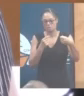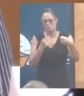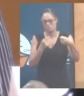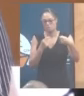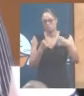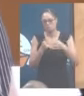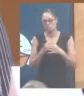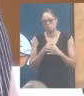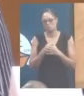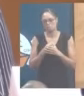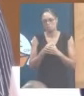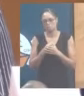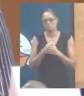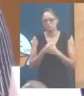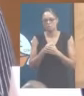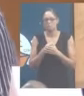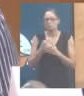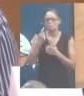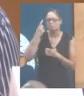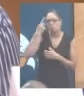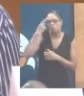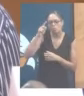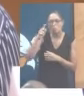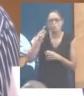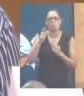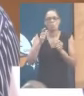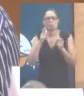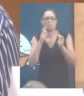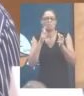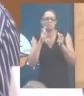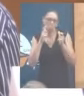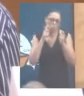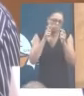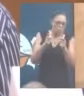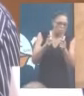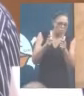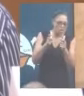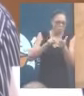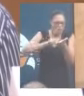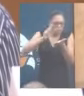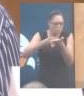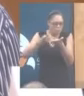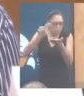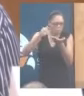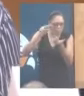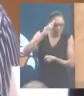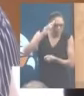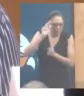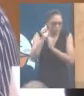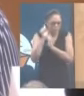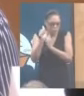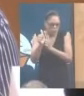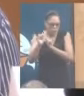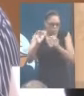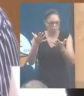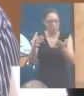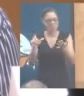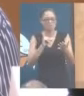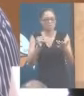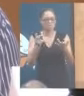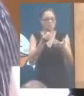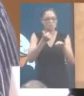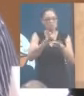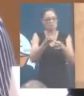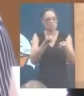écrit. C'est pour contrôler le suivi des fonds européens, le Fonds social européen. Qui est l'autorité de gestion du Fonds